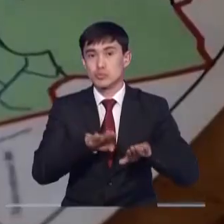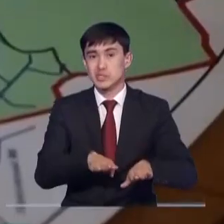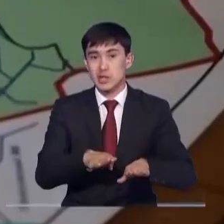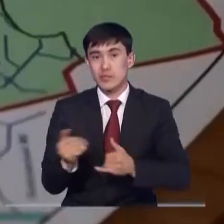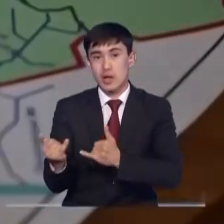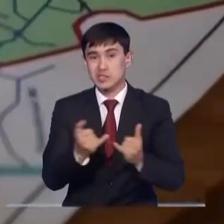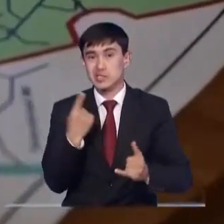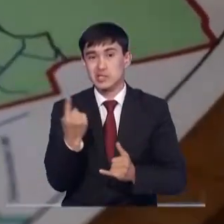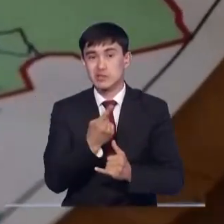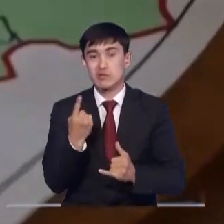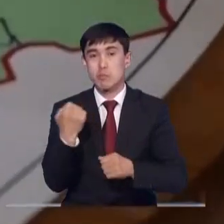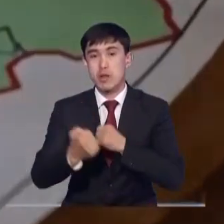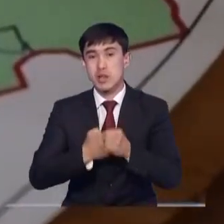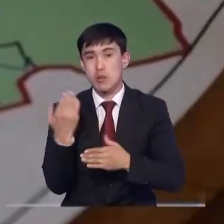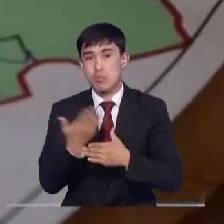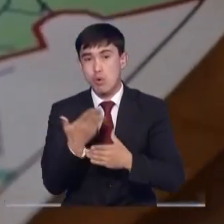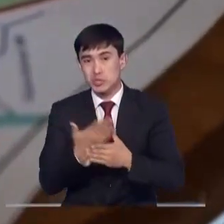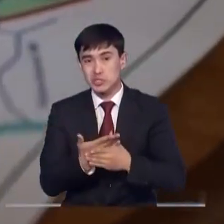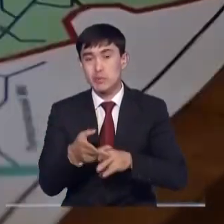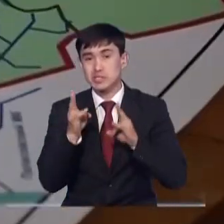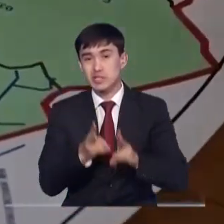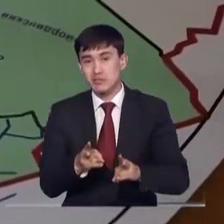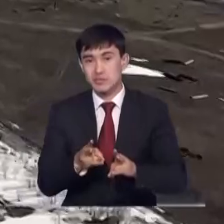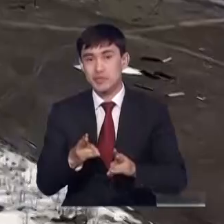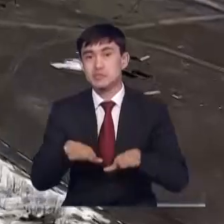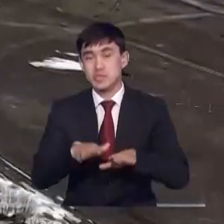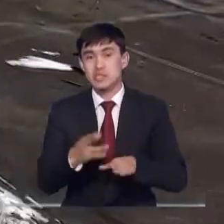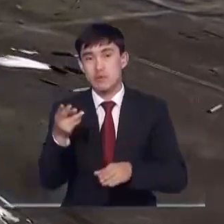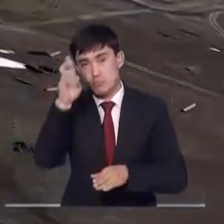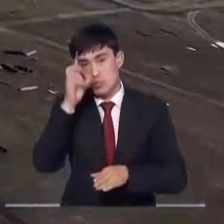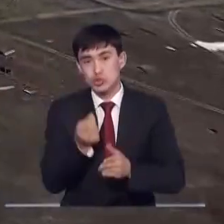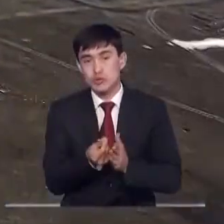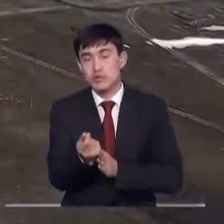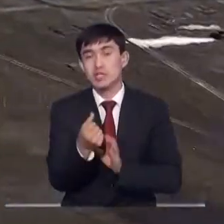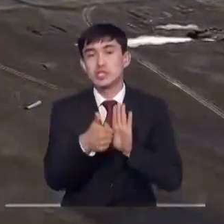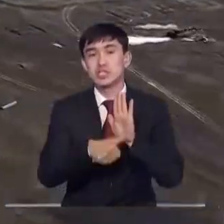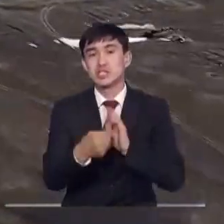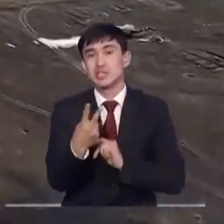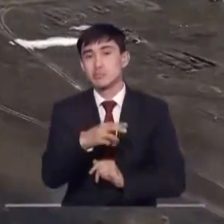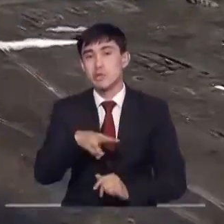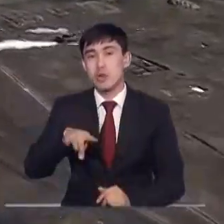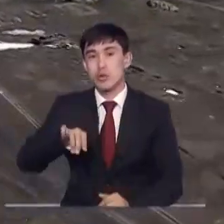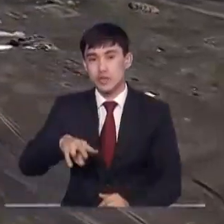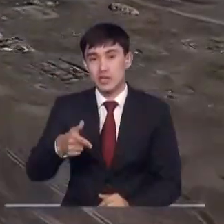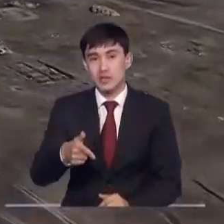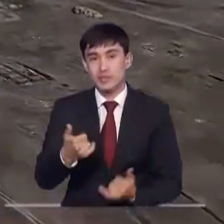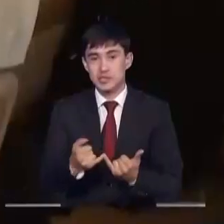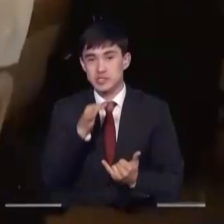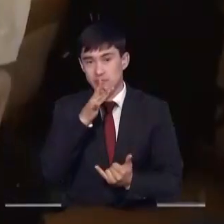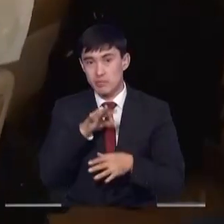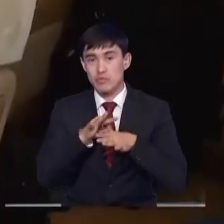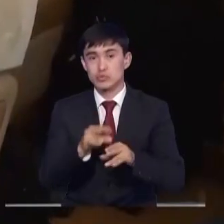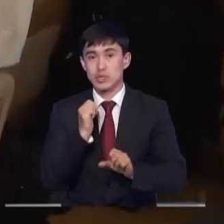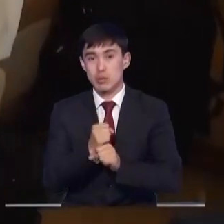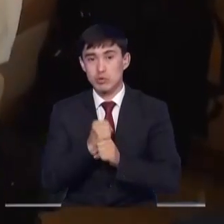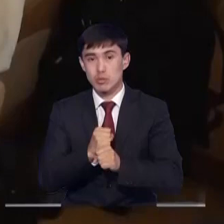пункты на оказание единовременной материальной помощи пострадавшим из местного бюджета выделено 63 млн тенге в настоящее